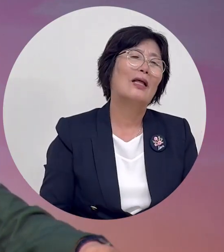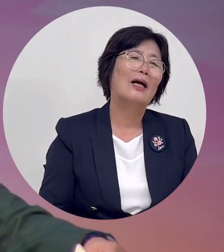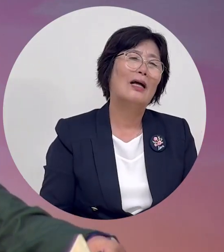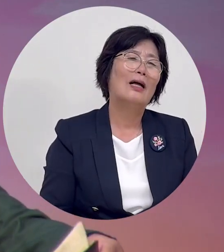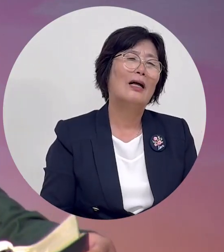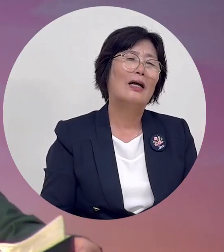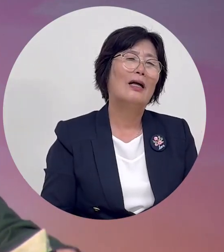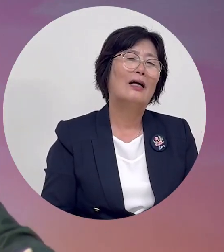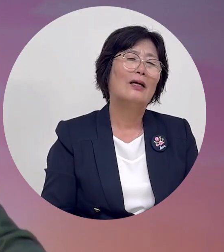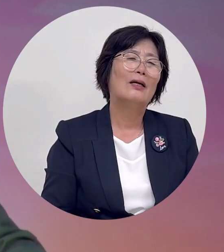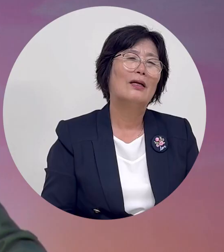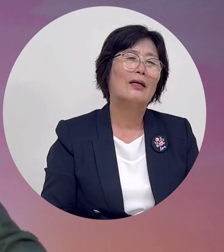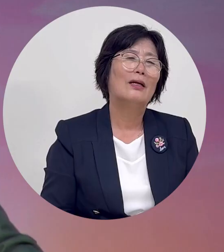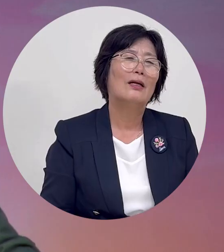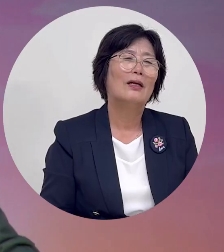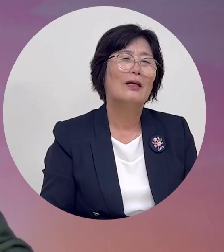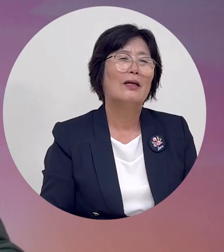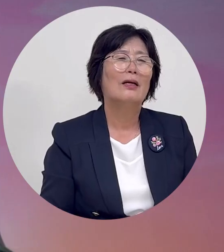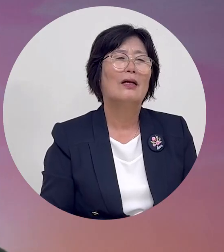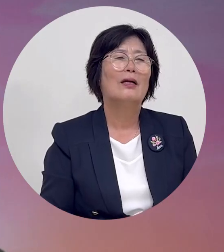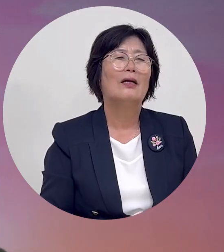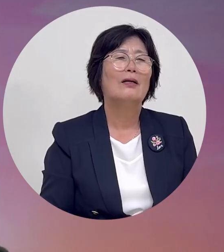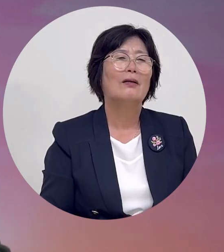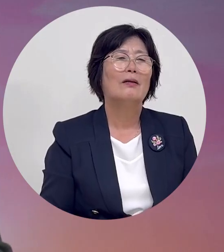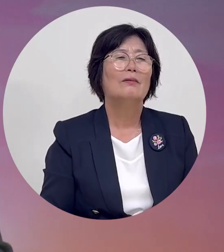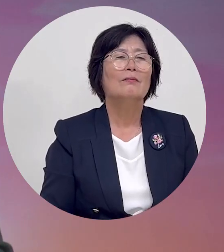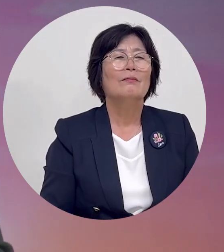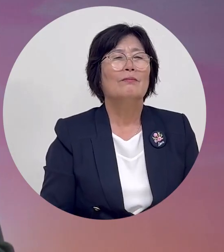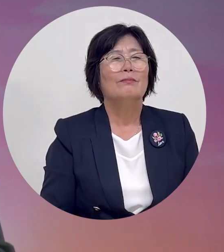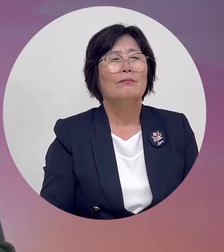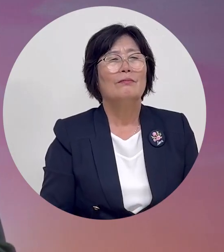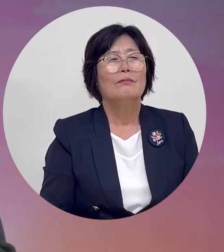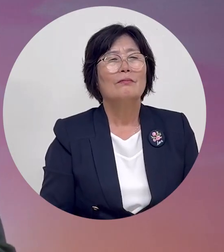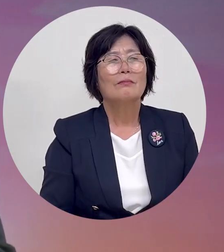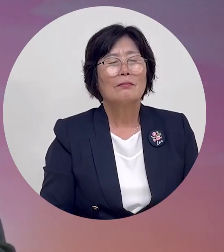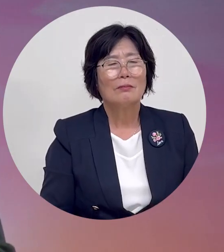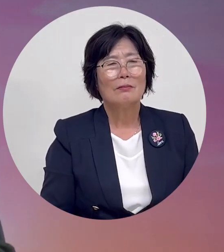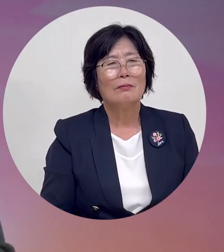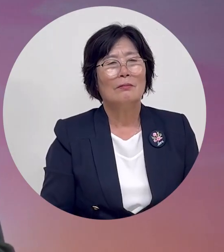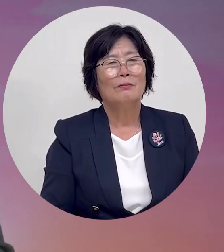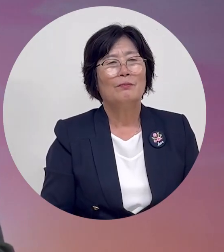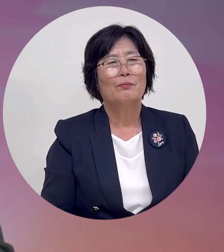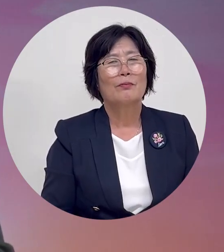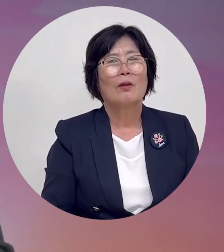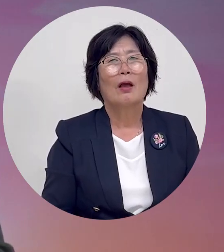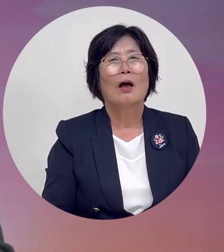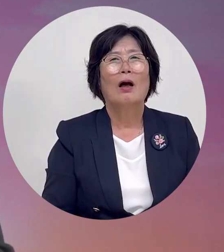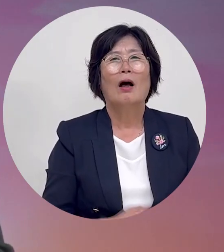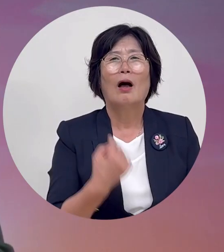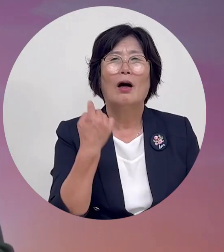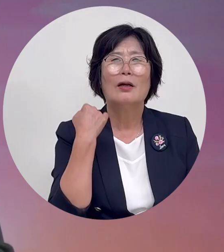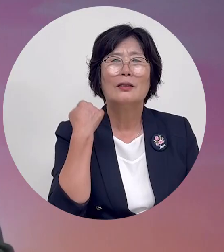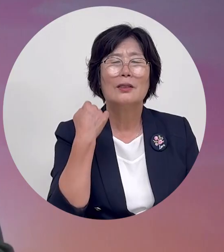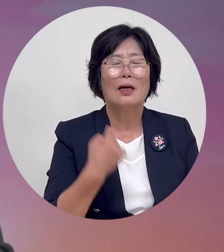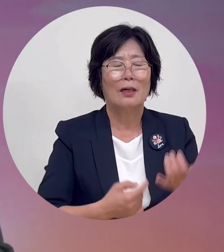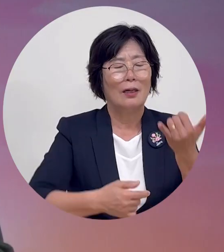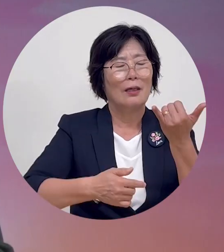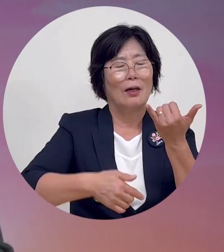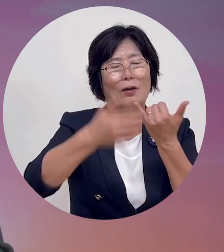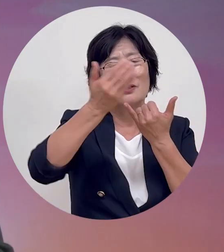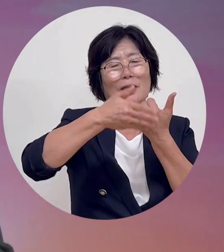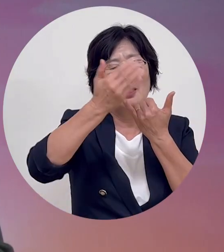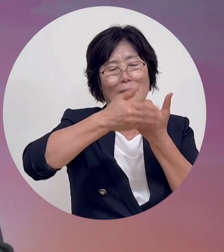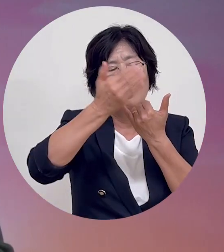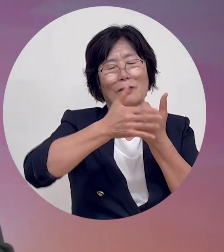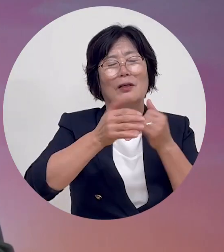제 이야기가 아니고 어제도 목회자 세미나를 어디 여수에서 하는 영상이 이렇게